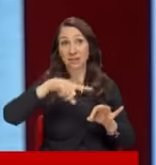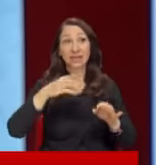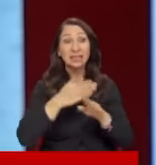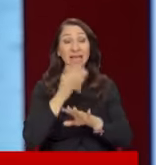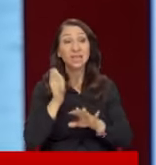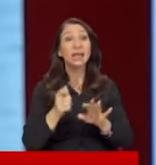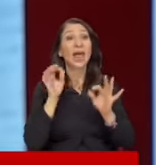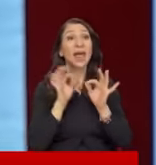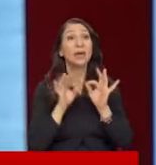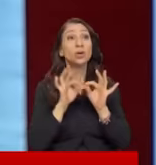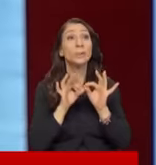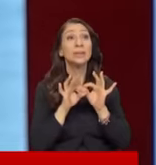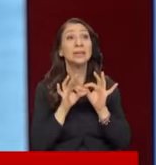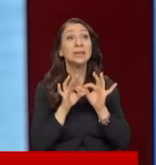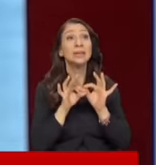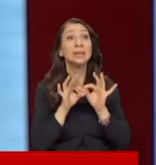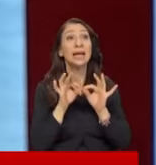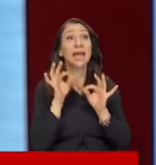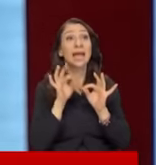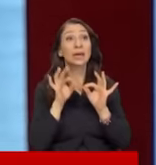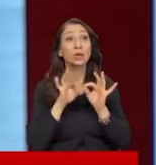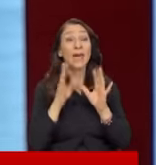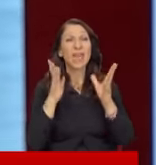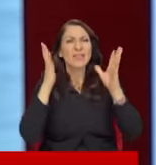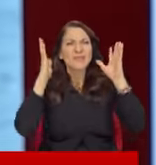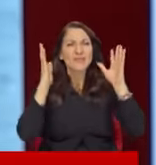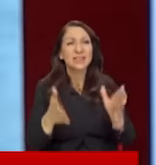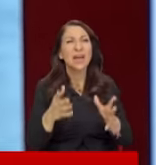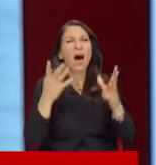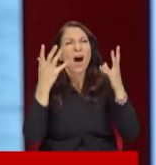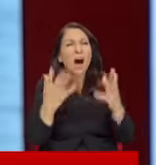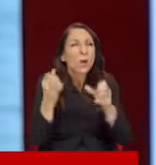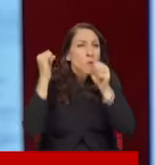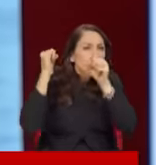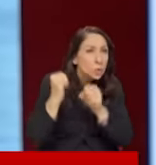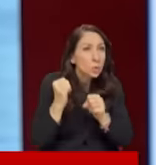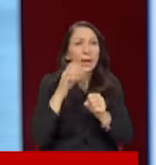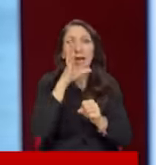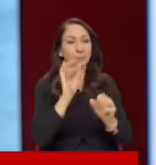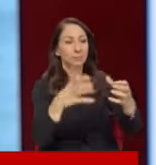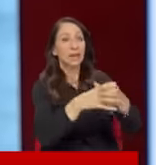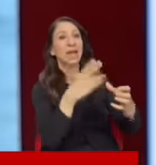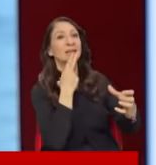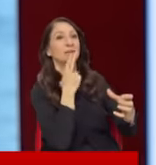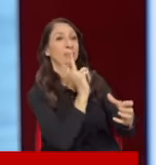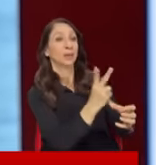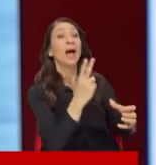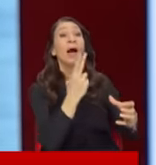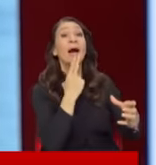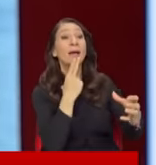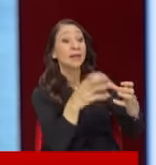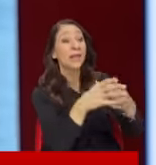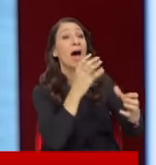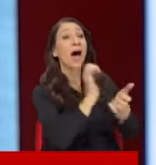ekonomik eee Eee ekonominin en fazla o ağır yükünü çeken kesim oluyor kadına Çünkü kadın